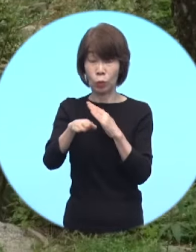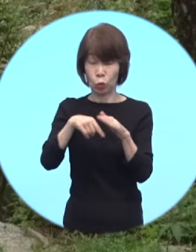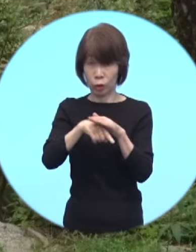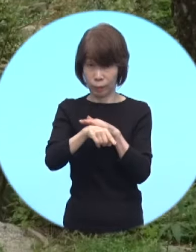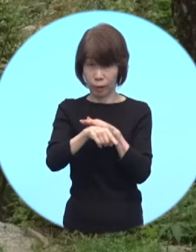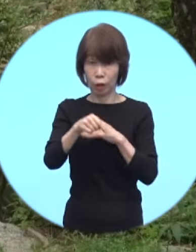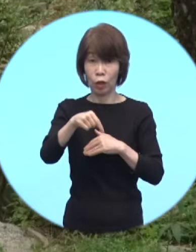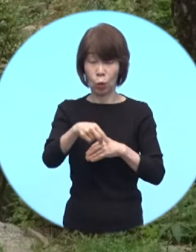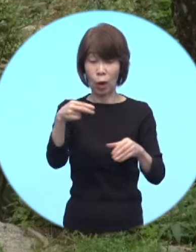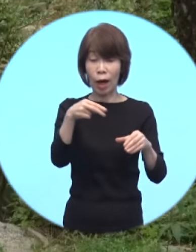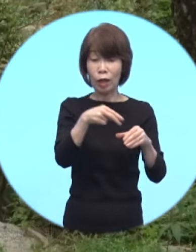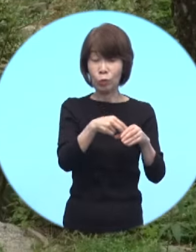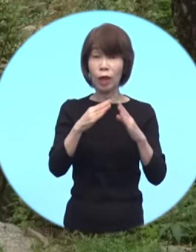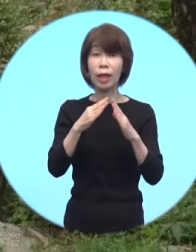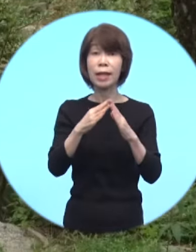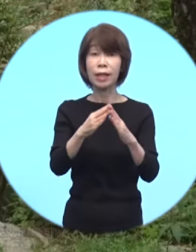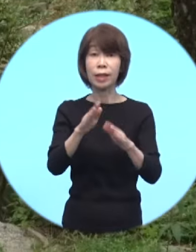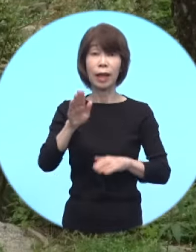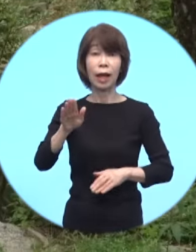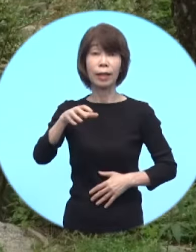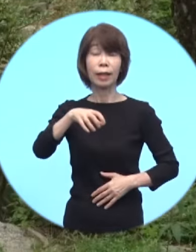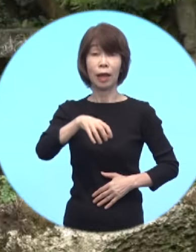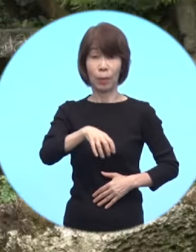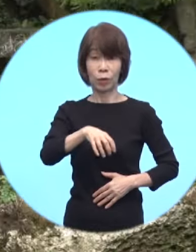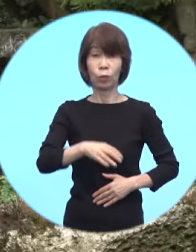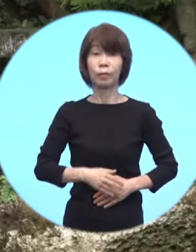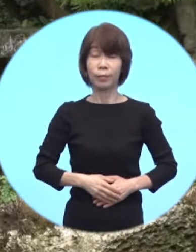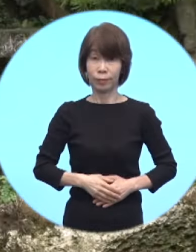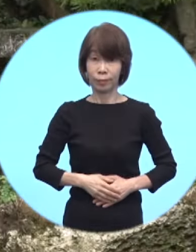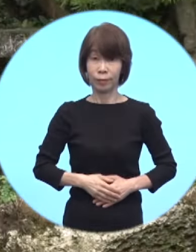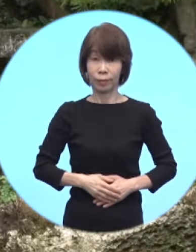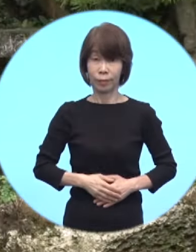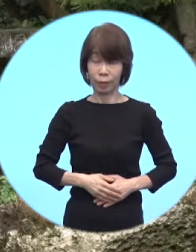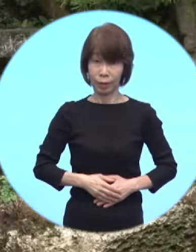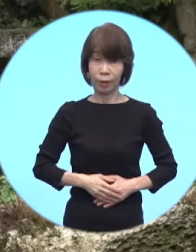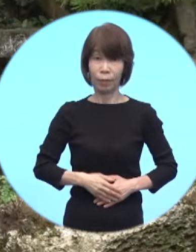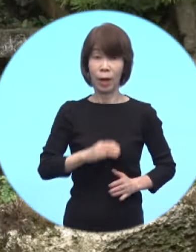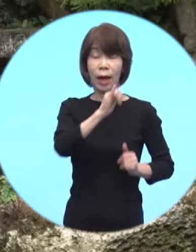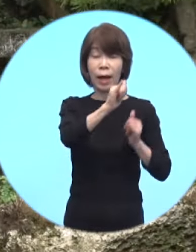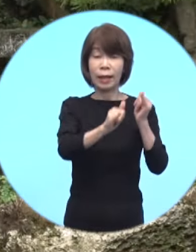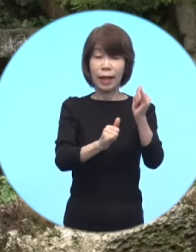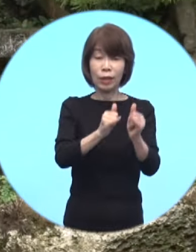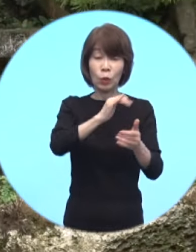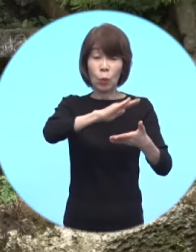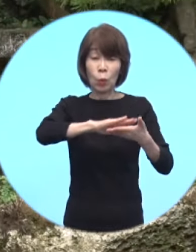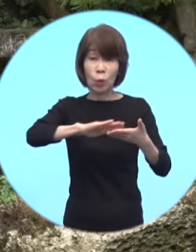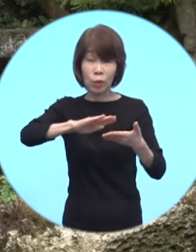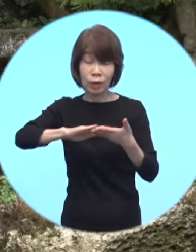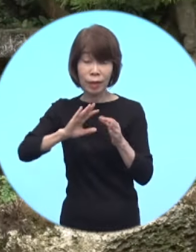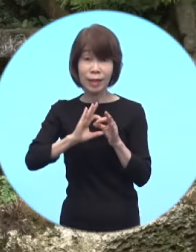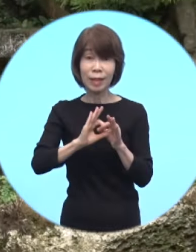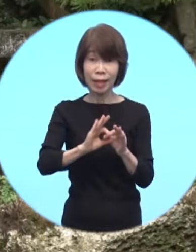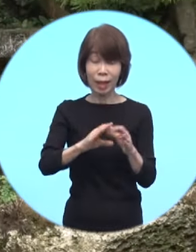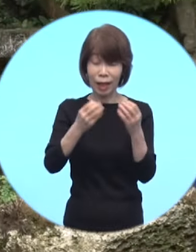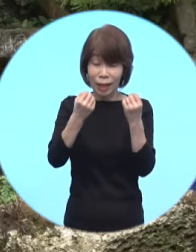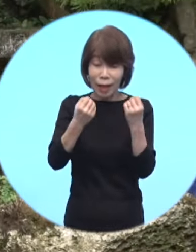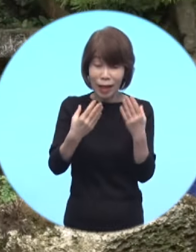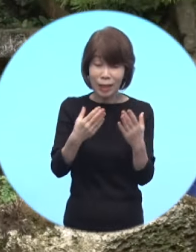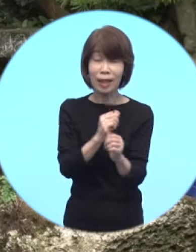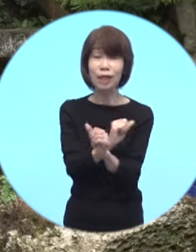武家屋敷跡地だったんですけども、そういった伝統も引き継ぎながら新たな工夫を凝らして作られたお